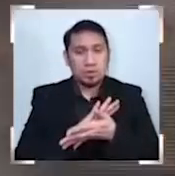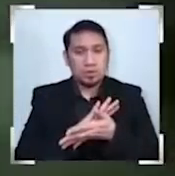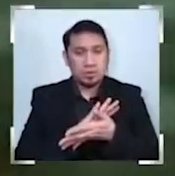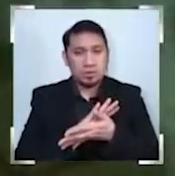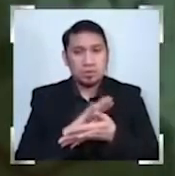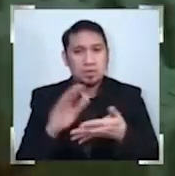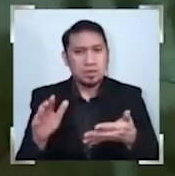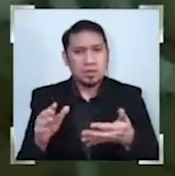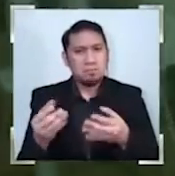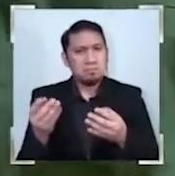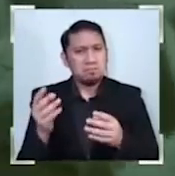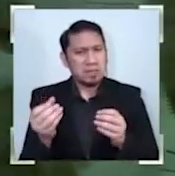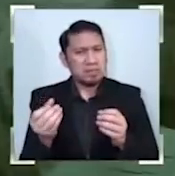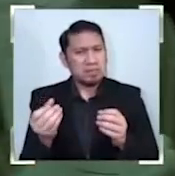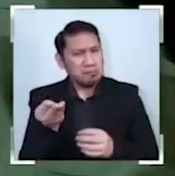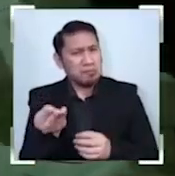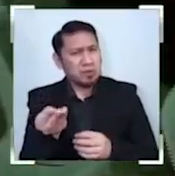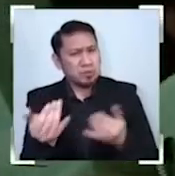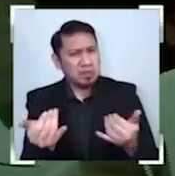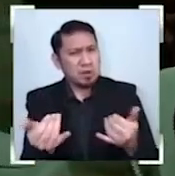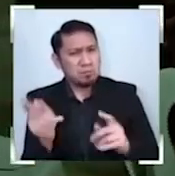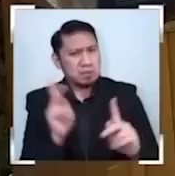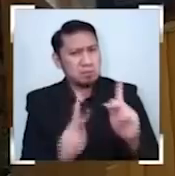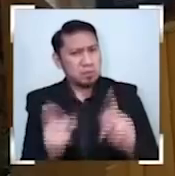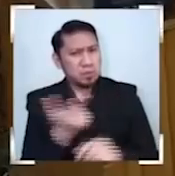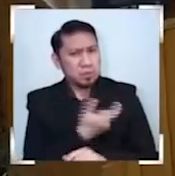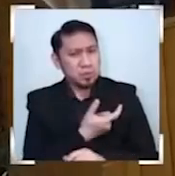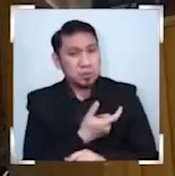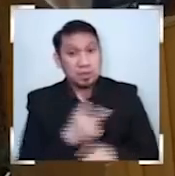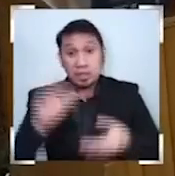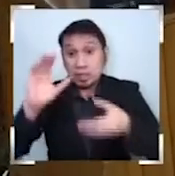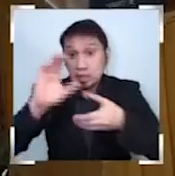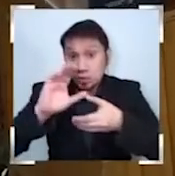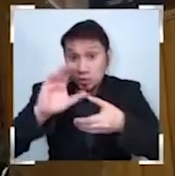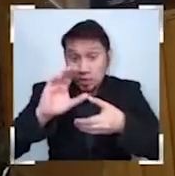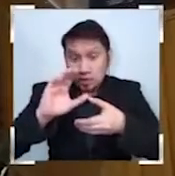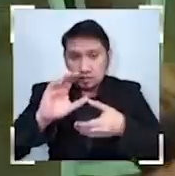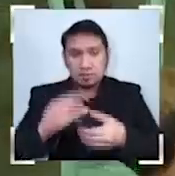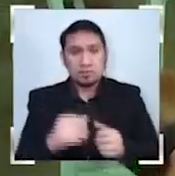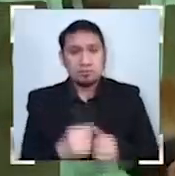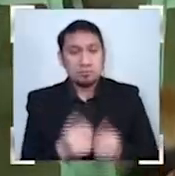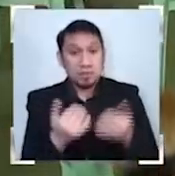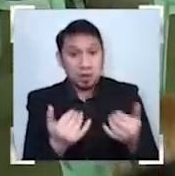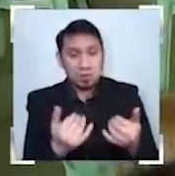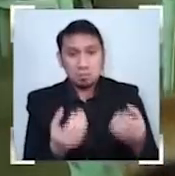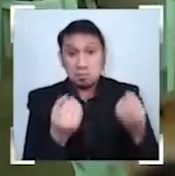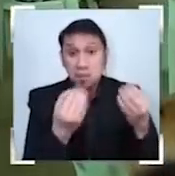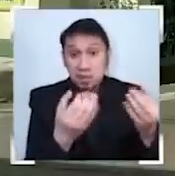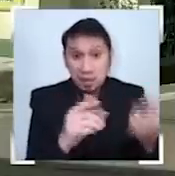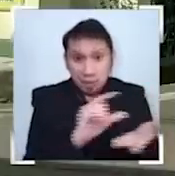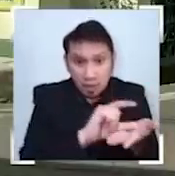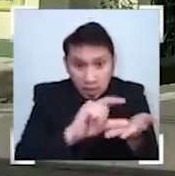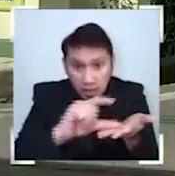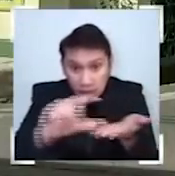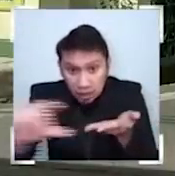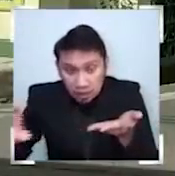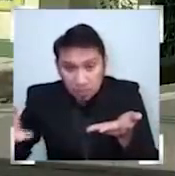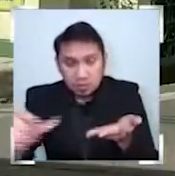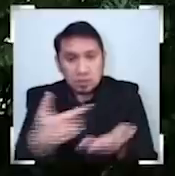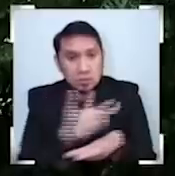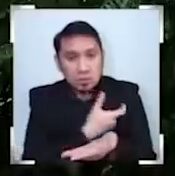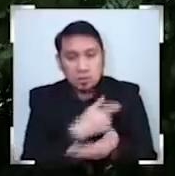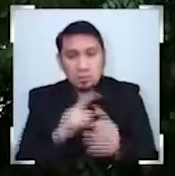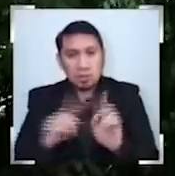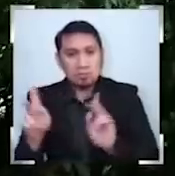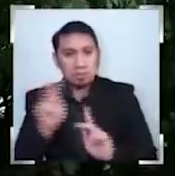nagpapabakuna. Sa Notre Dame High School sa Caloocan City nga, mas marami pa yung mga bakuna kaysa sa mga nagpupunta. Ayon sa Health